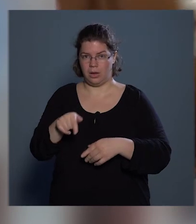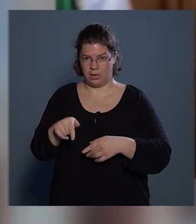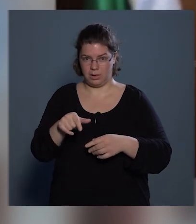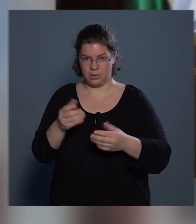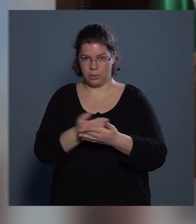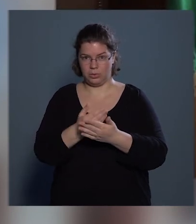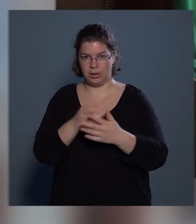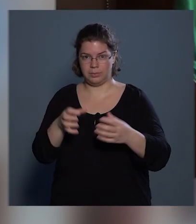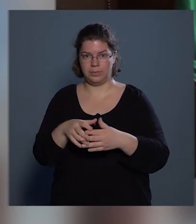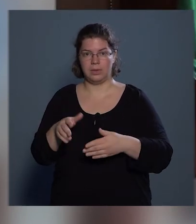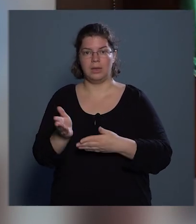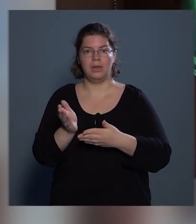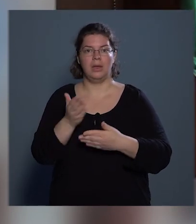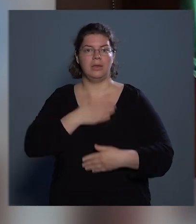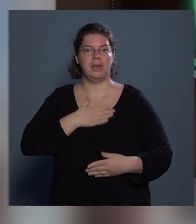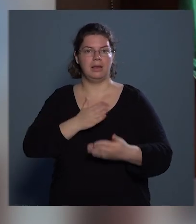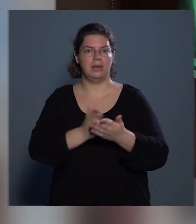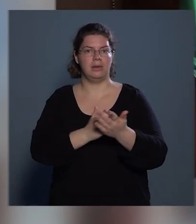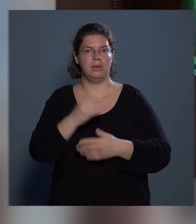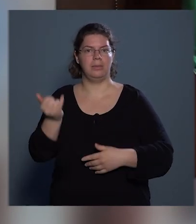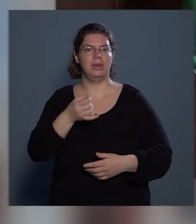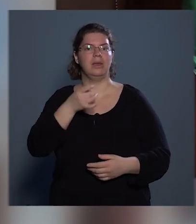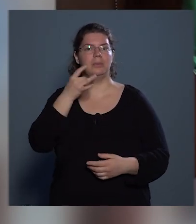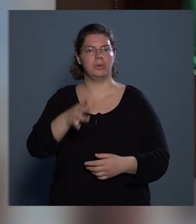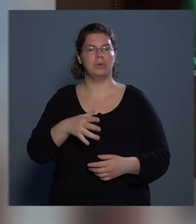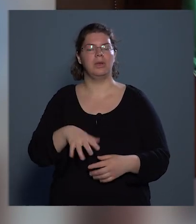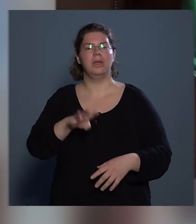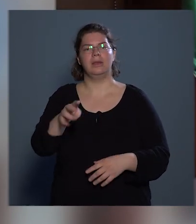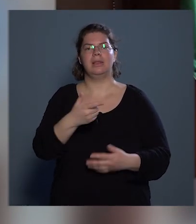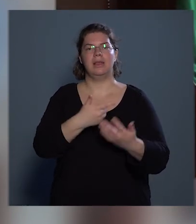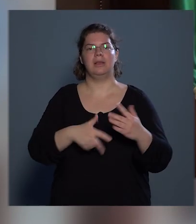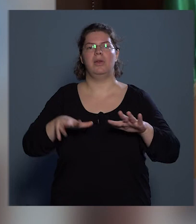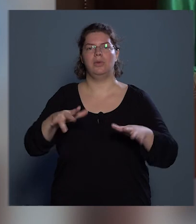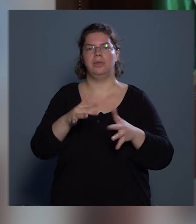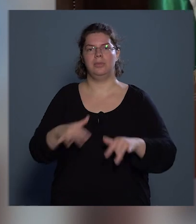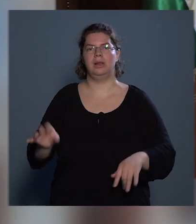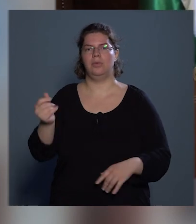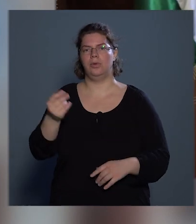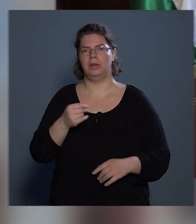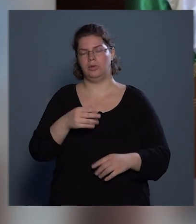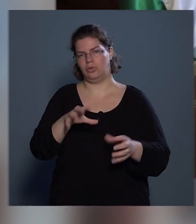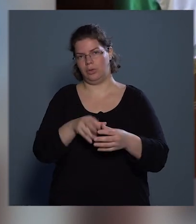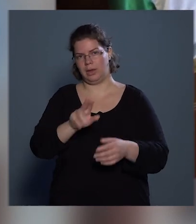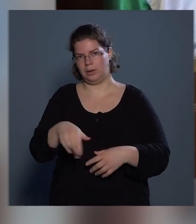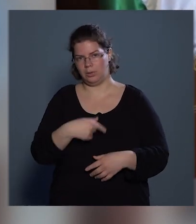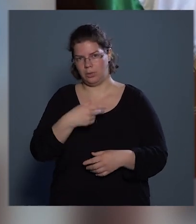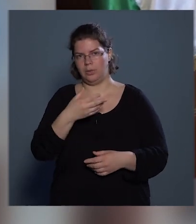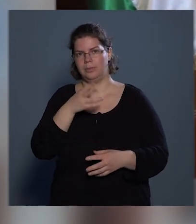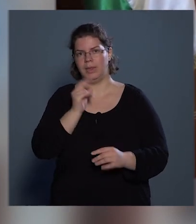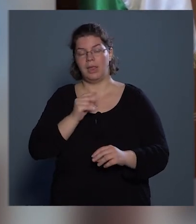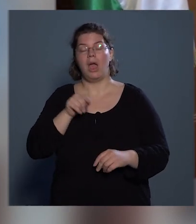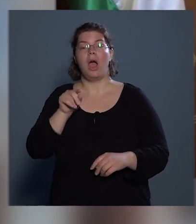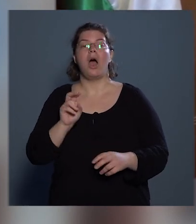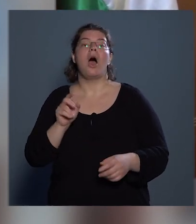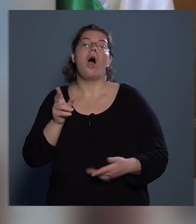A szeretett szolgálat mindig bruttó 478 millió forint összegről beszélt. Annyi hangzott el az előző testületi ülésen, hogy ahhoz, hogy